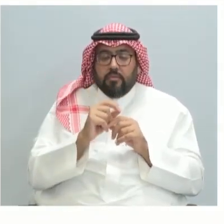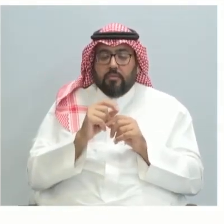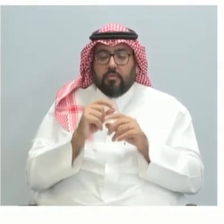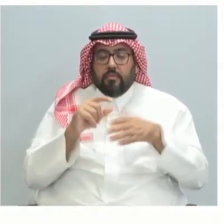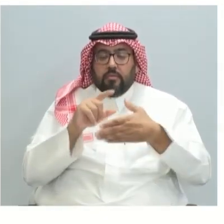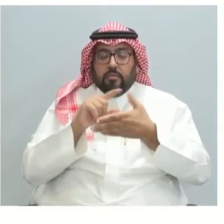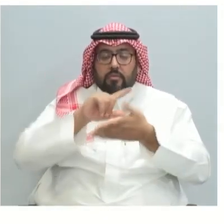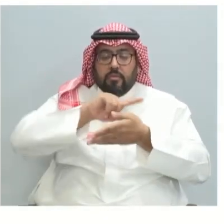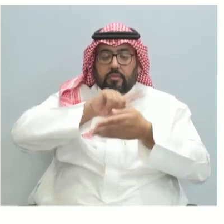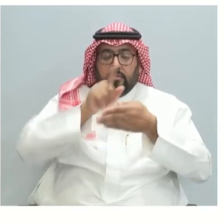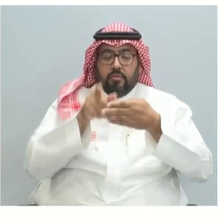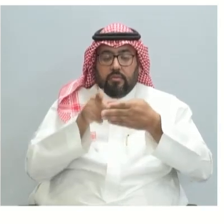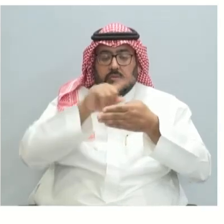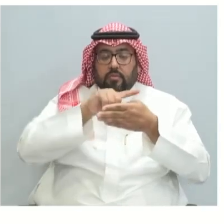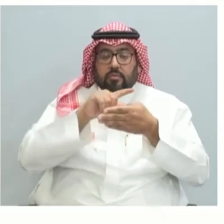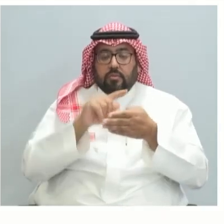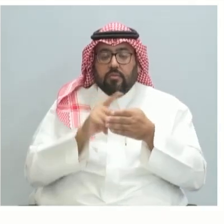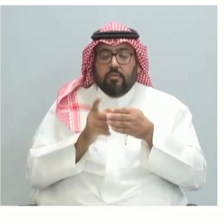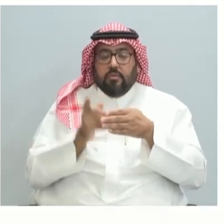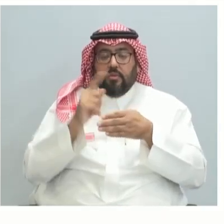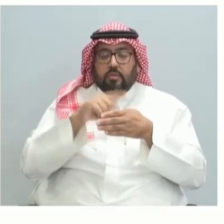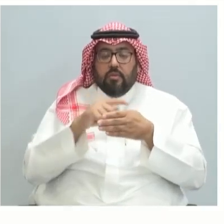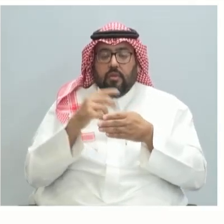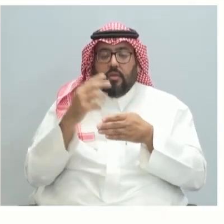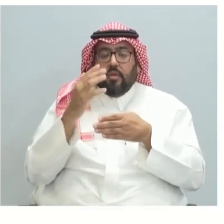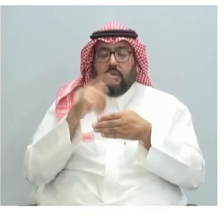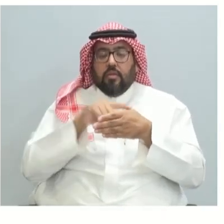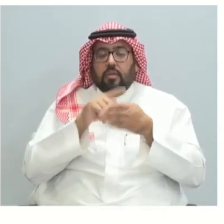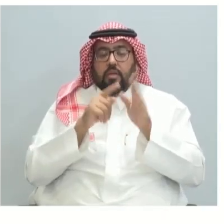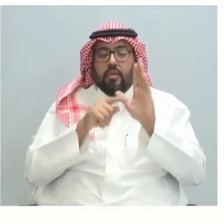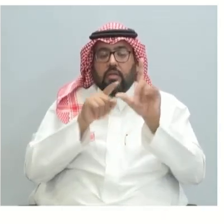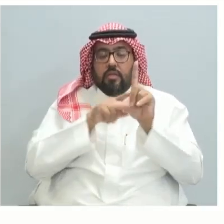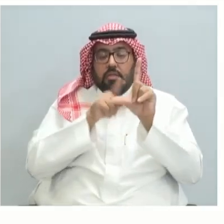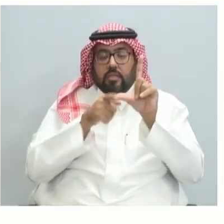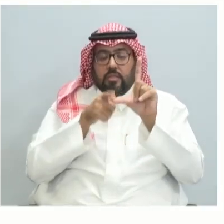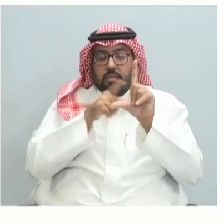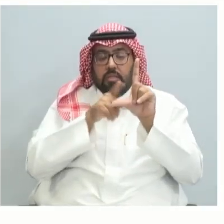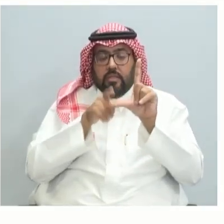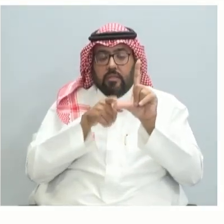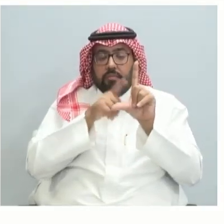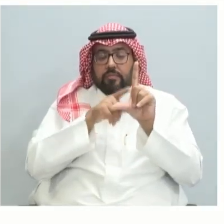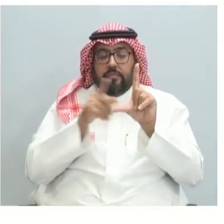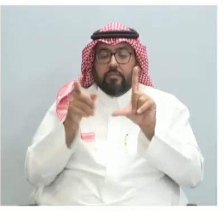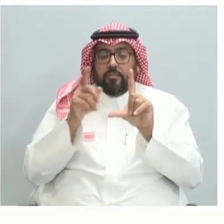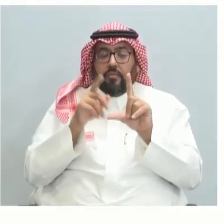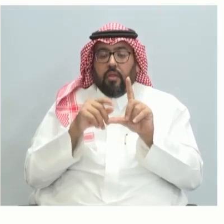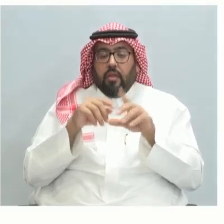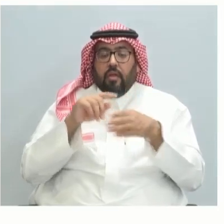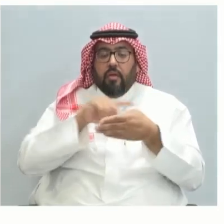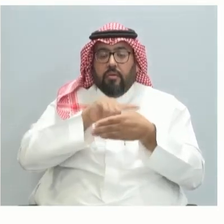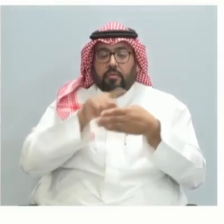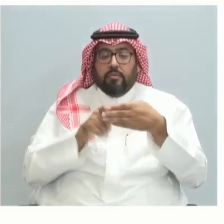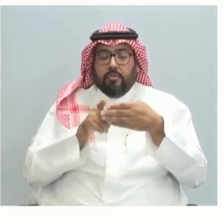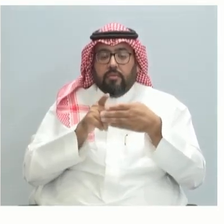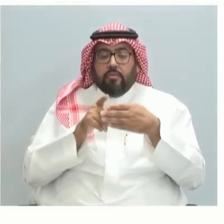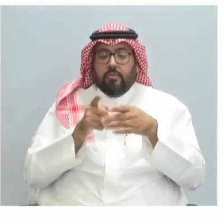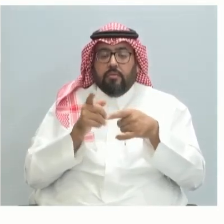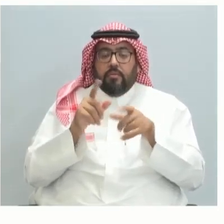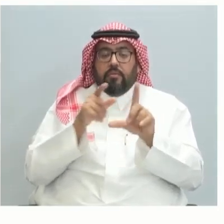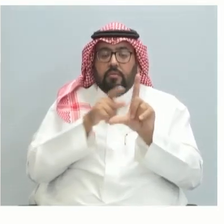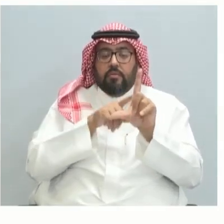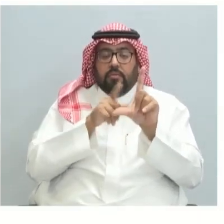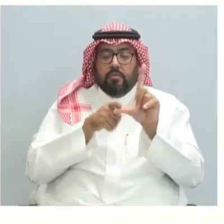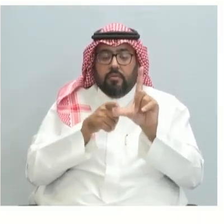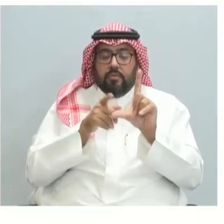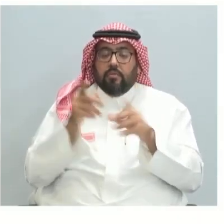باستخدام المنقله الزاويه الاولى قياسها 90 درجه باستخدام المنقل رسمنا 90 درجه الزاويه الثانيه ايضا قياسها 90